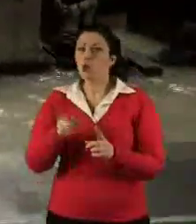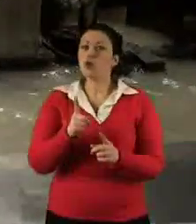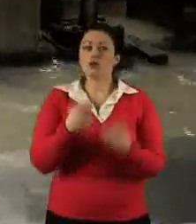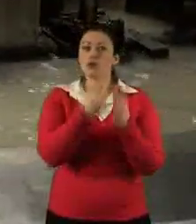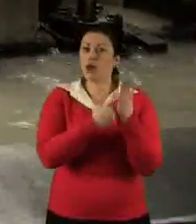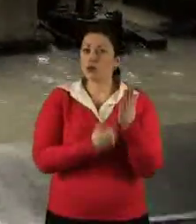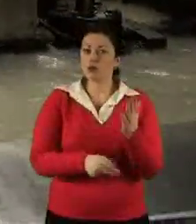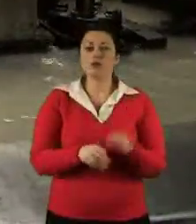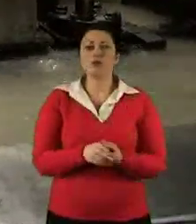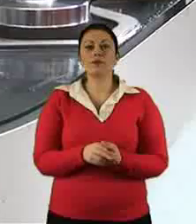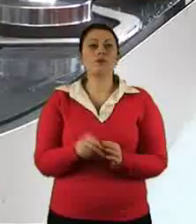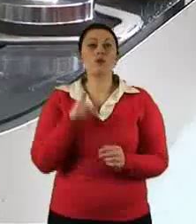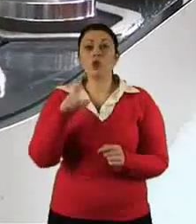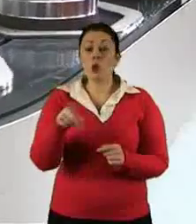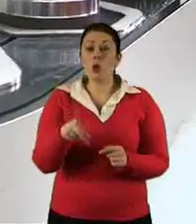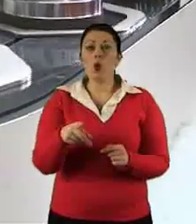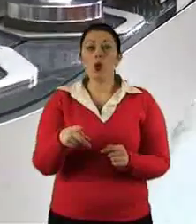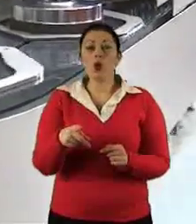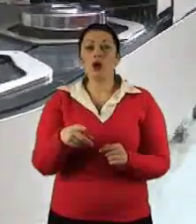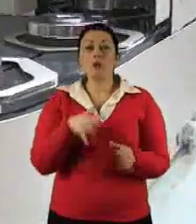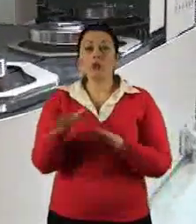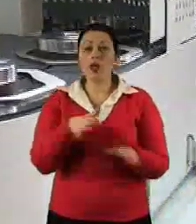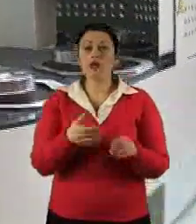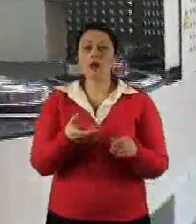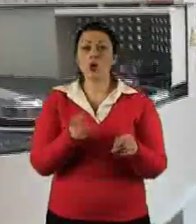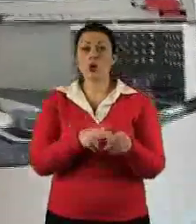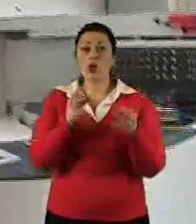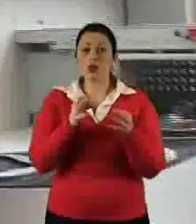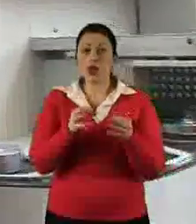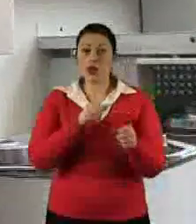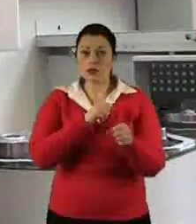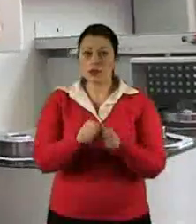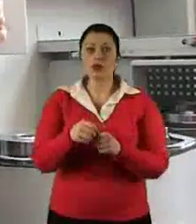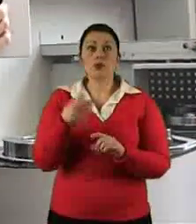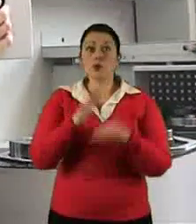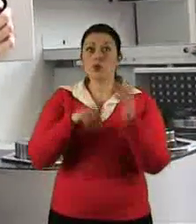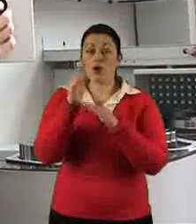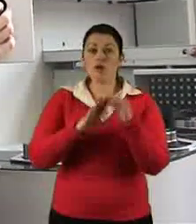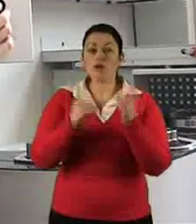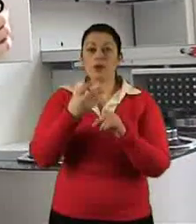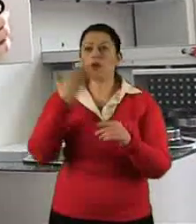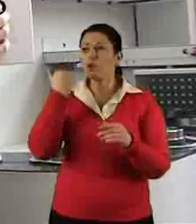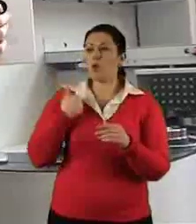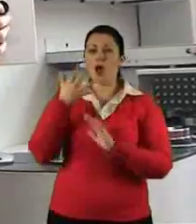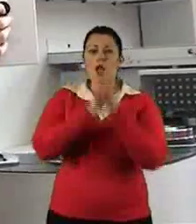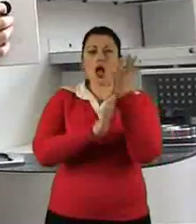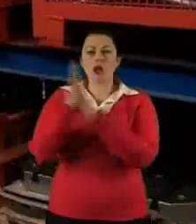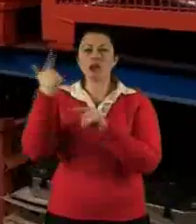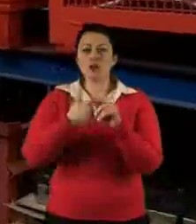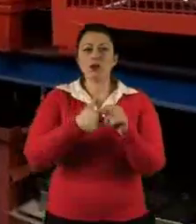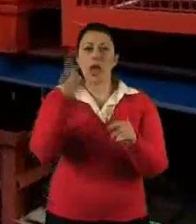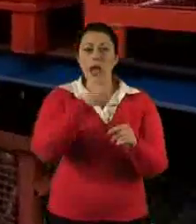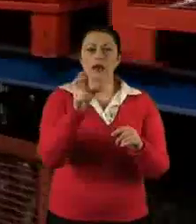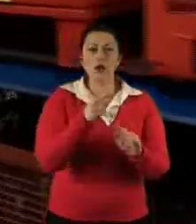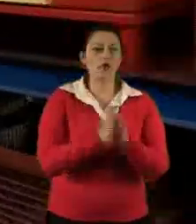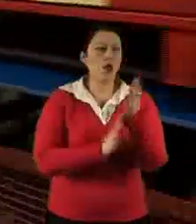poradzić z kilkoma wyzwaniami. W miejscu, gdzie usytuowana jest aktualnie fabryka, wcześniej rósł las, ponad 20 hektarów,